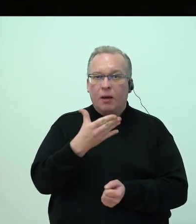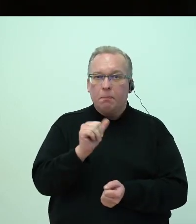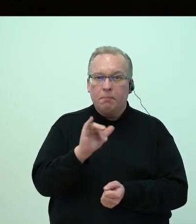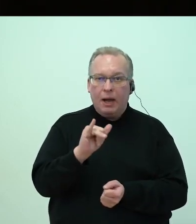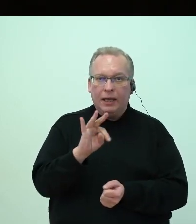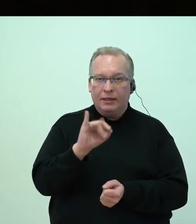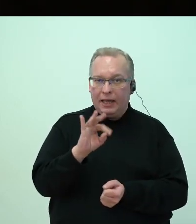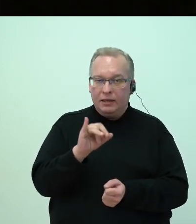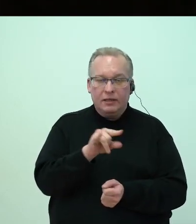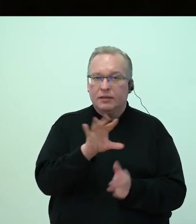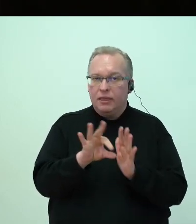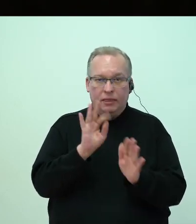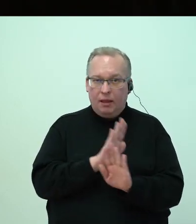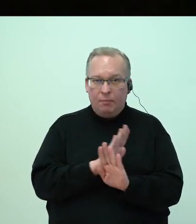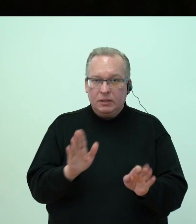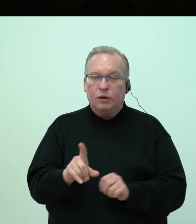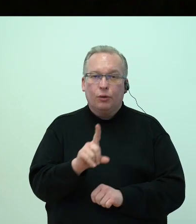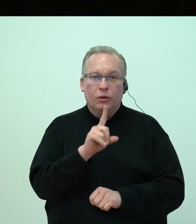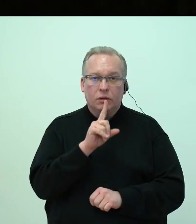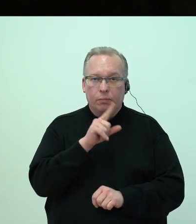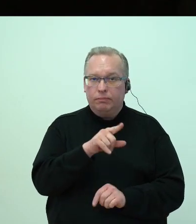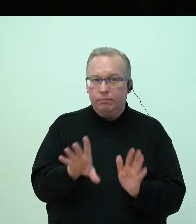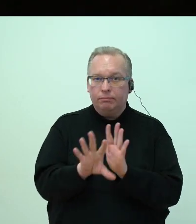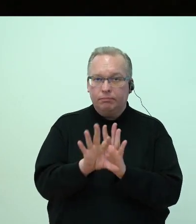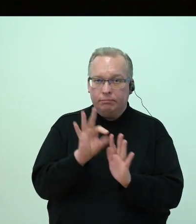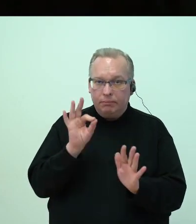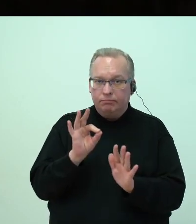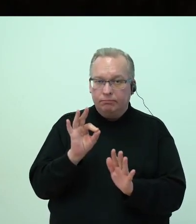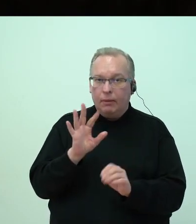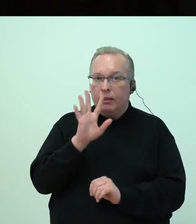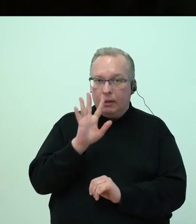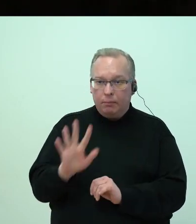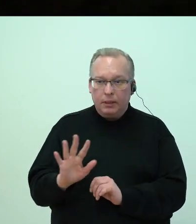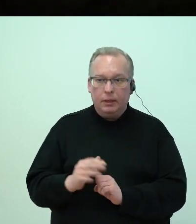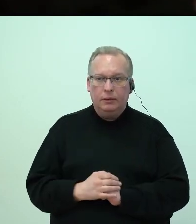Žemaitaitis nepasirinko tylos, jis rinkosi neapykantą,